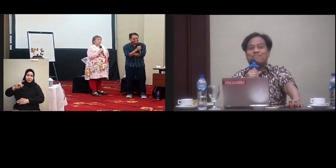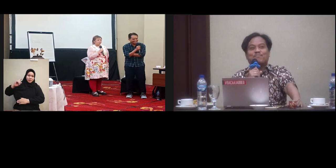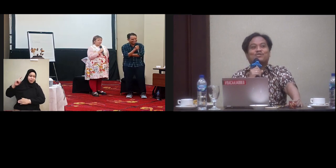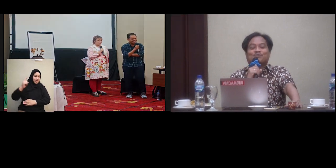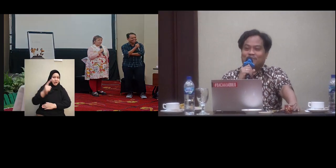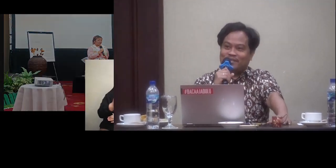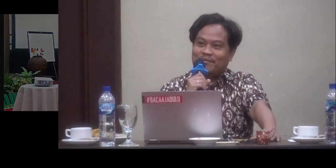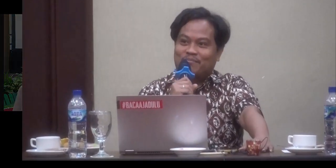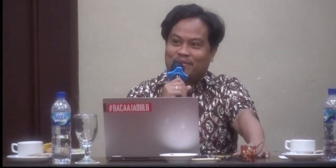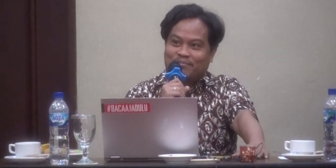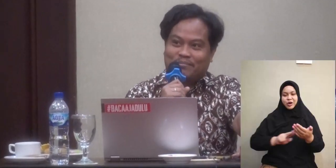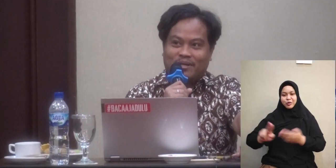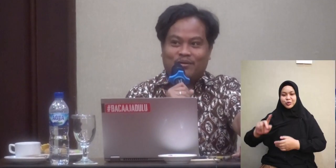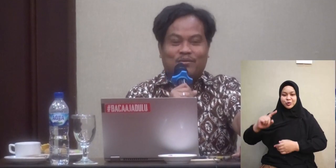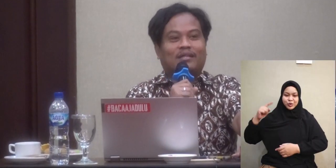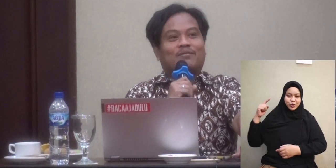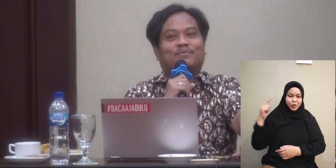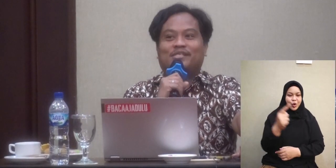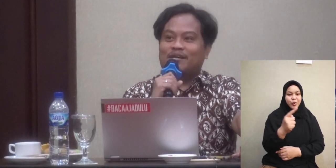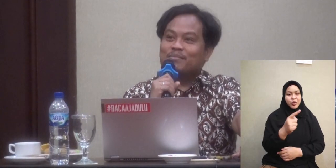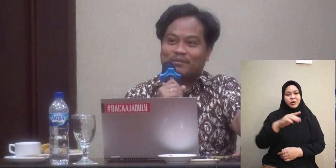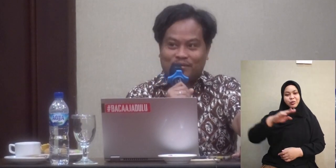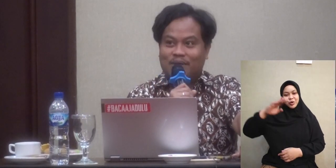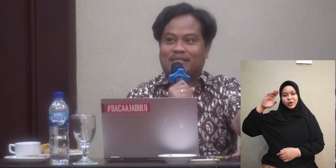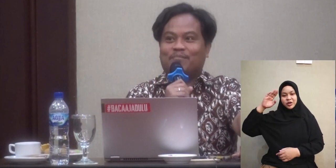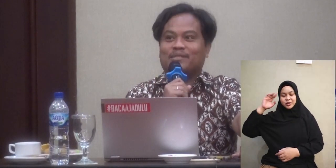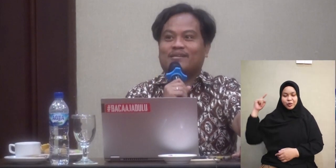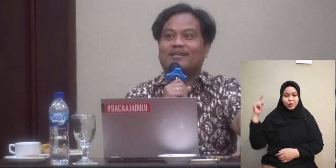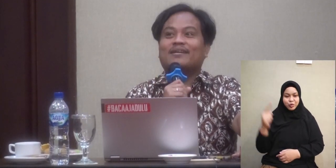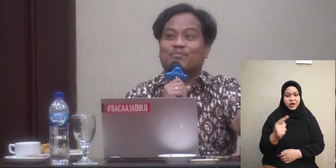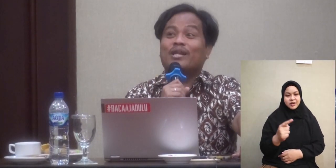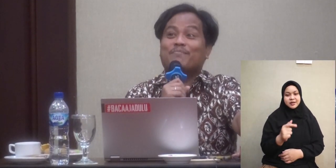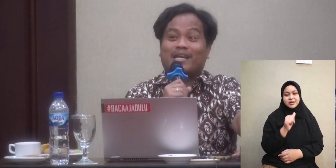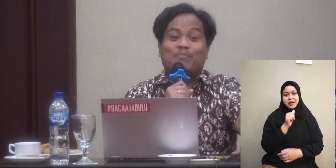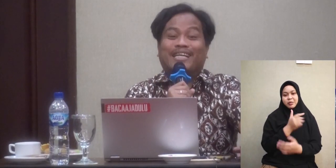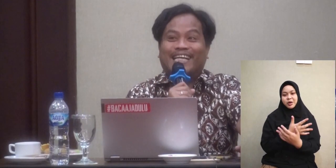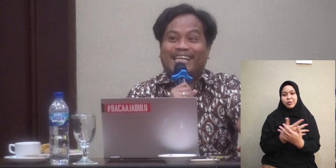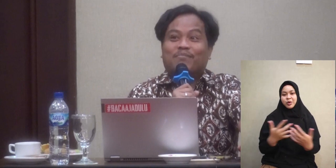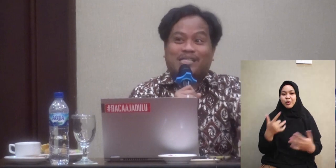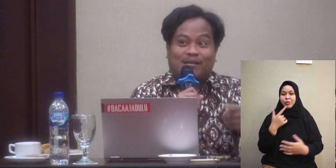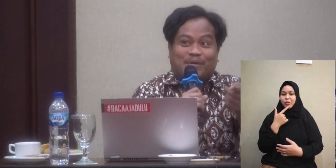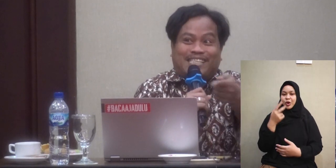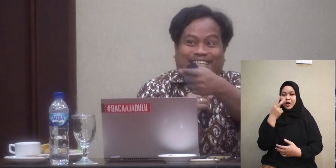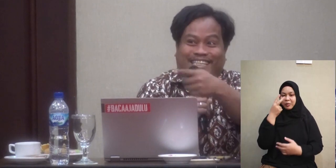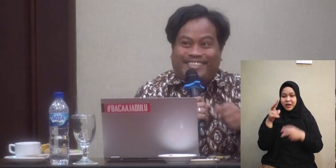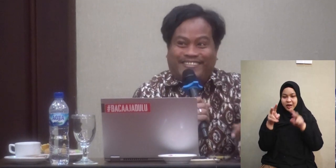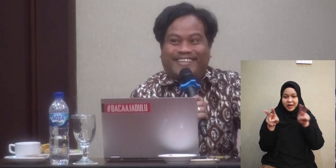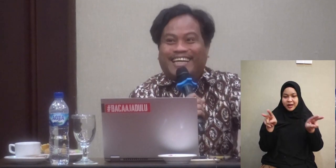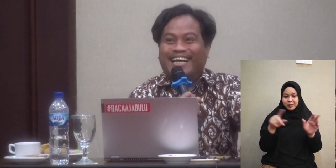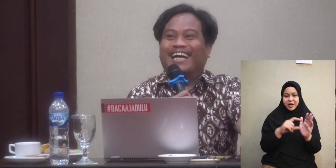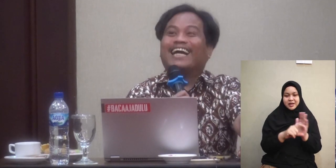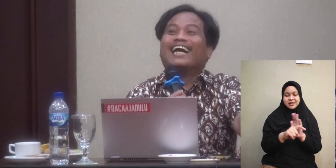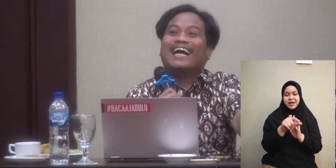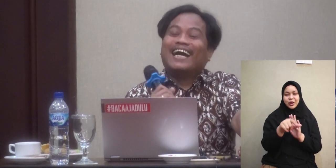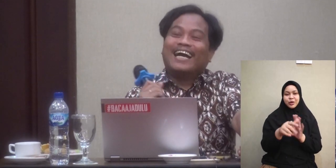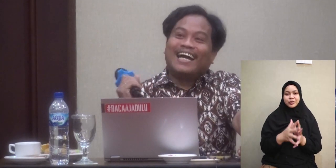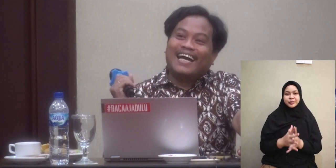kampus bisa menggugat kepolisian bisa menggugat siapa saja dan mulai mereka melirik-lirik pasal-pasal